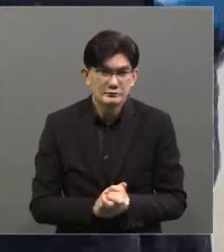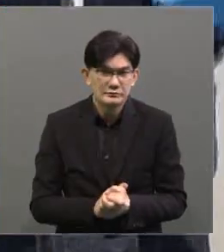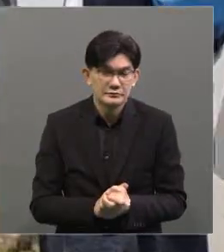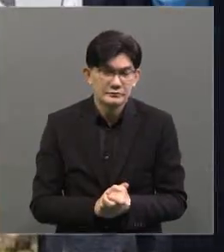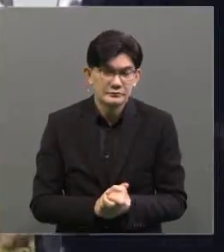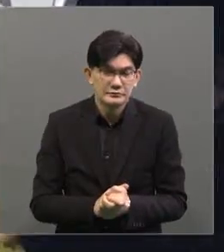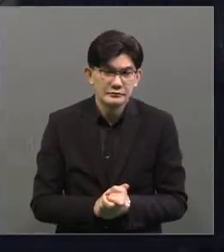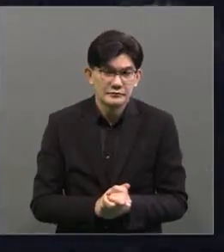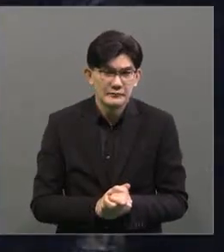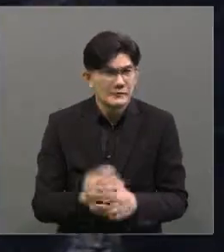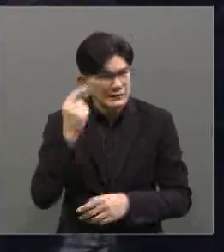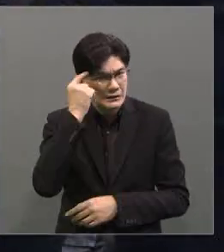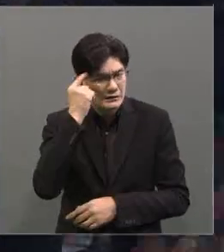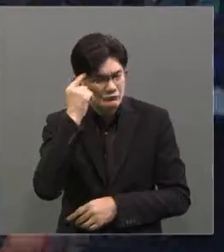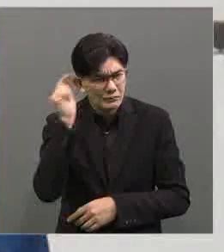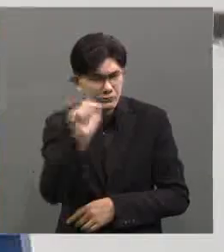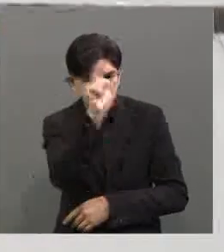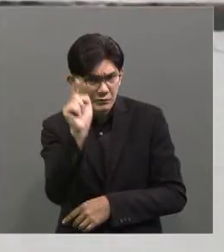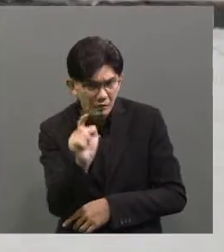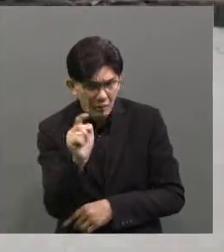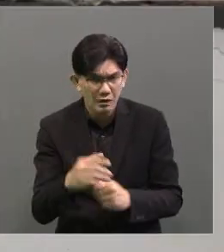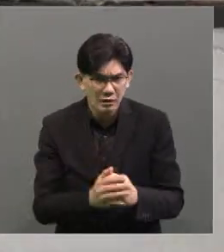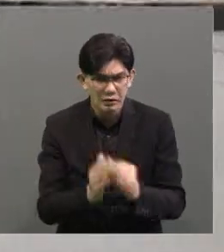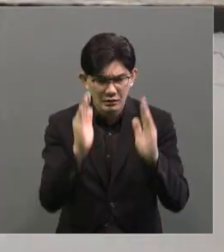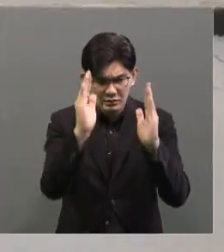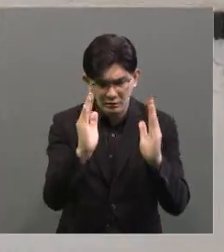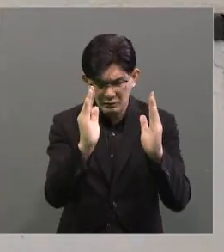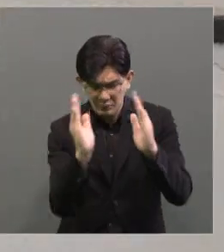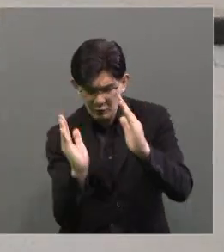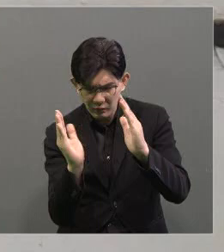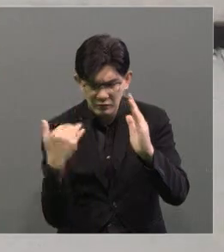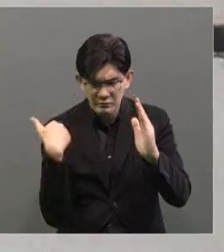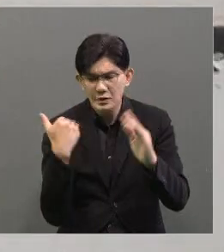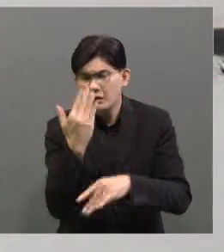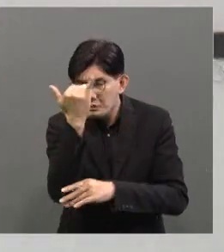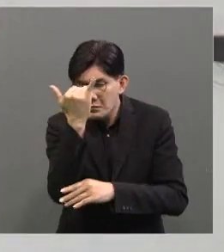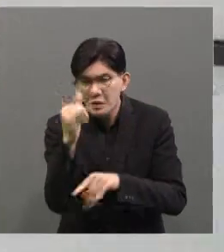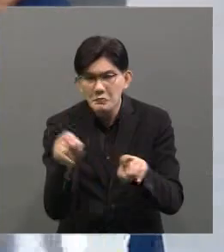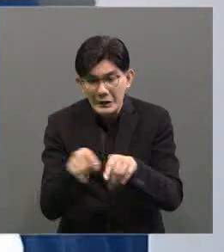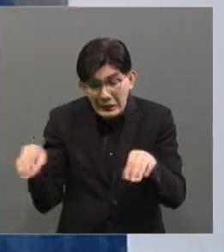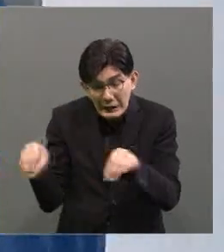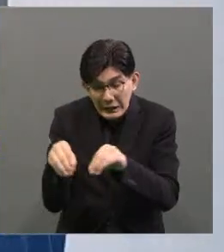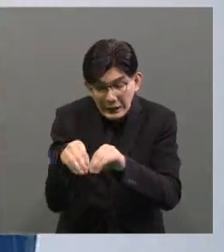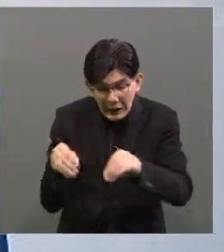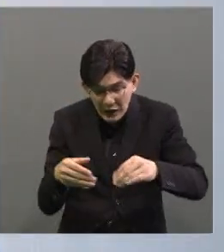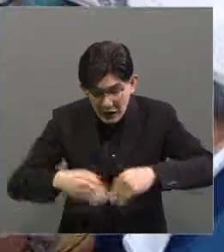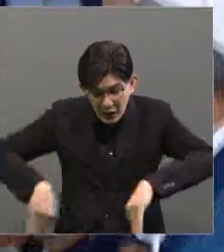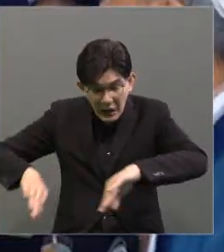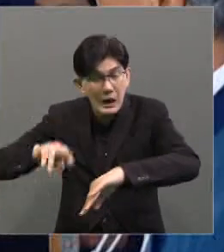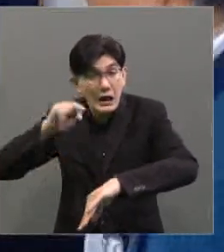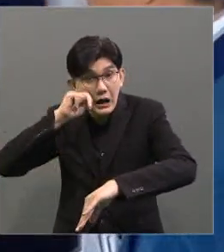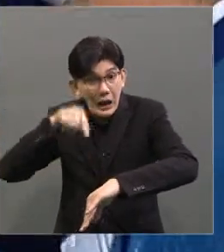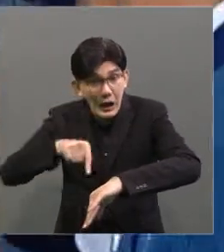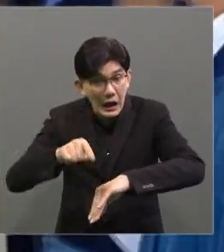นอกจากนี้เขาก็ตั้งข้อสังเกตครับว่าที่มันเกิดการยุบตัวเนี่ยเพราะว่าแถวๆนั้นมีการก่อสร้างที่อยู่ติดริมหนองหารจะทำให้มี